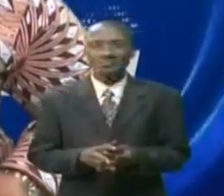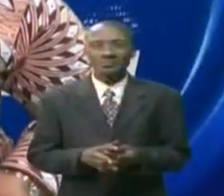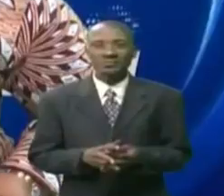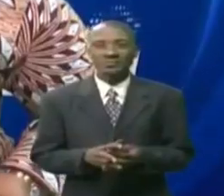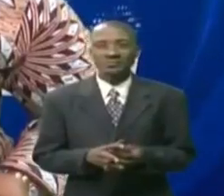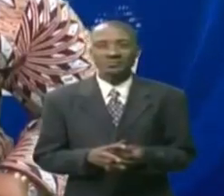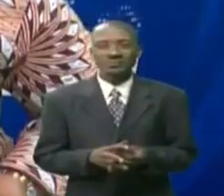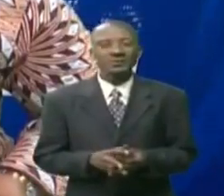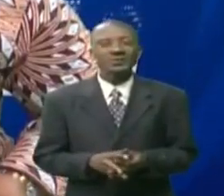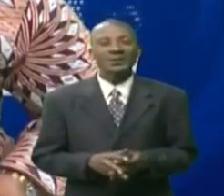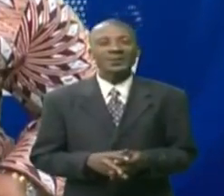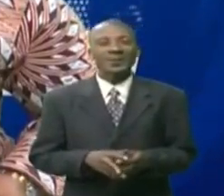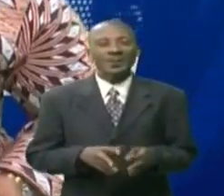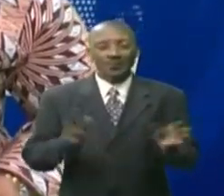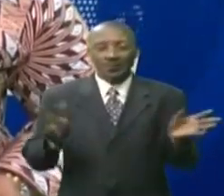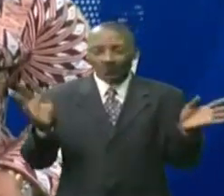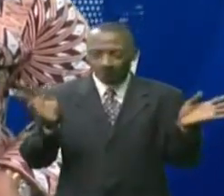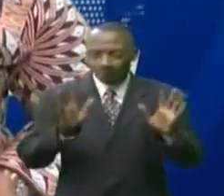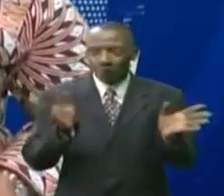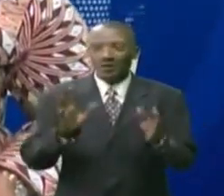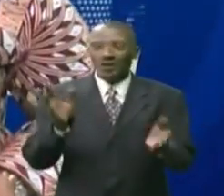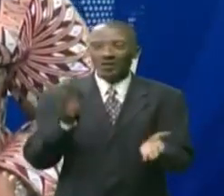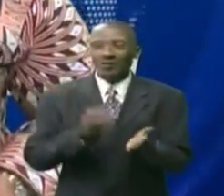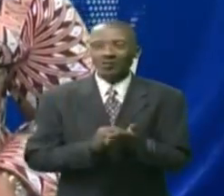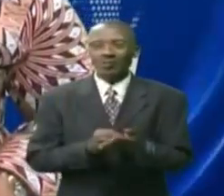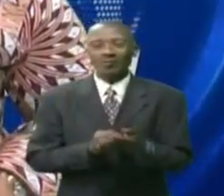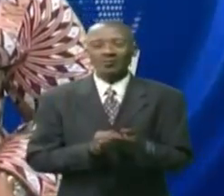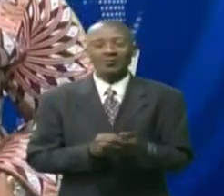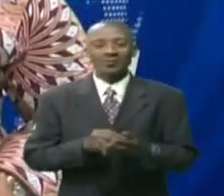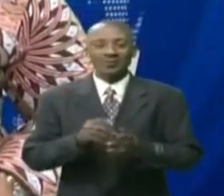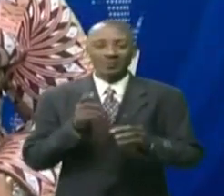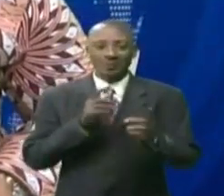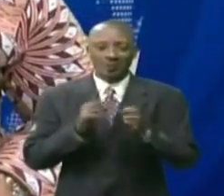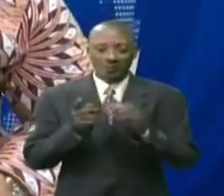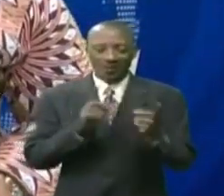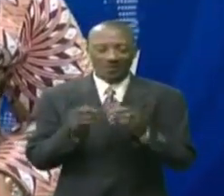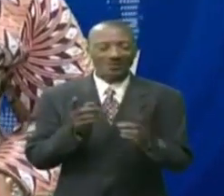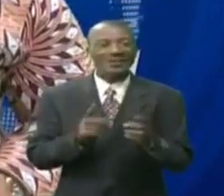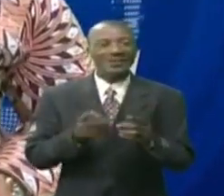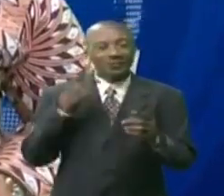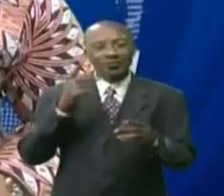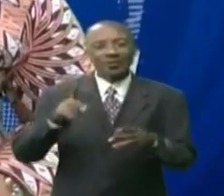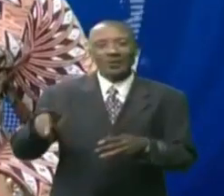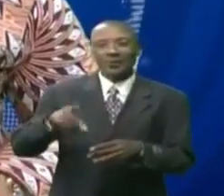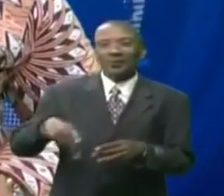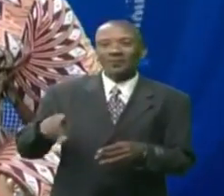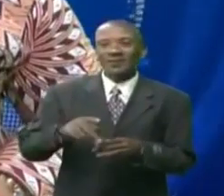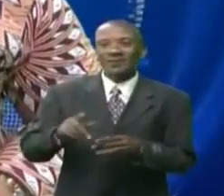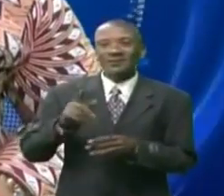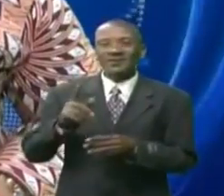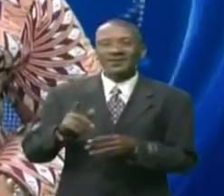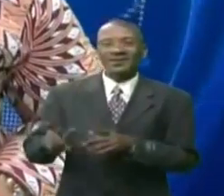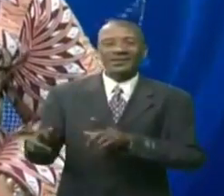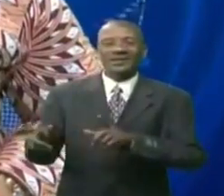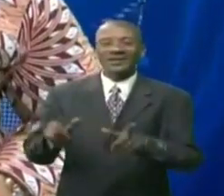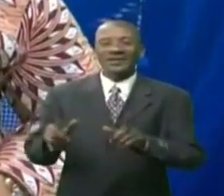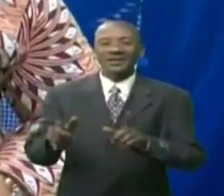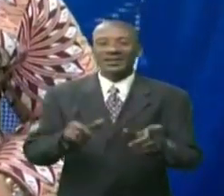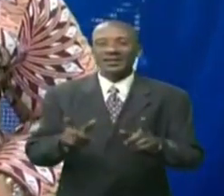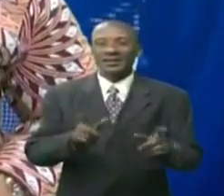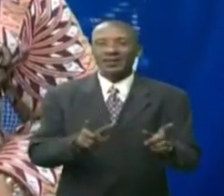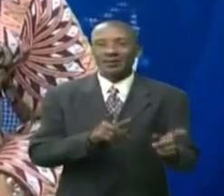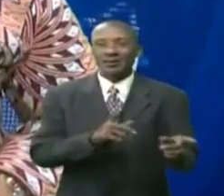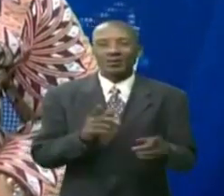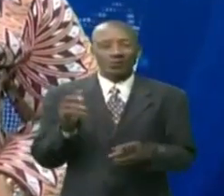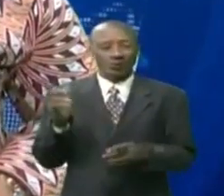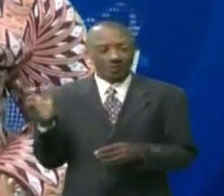se croirait dans la capitale, et non, nous sommes bien dans la province de Lualaba. Un bâtiment administratif moderne imposant vient